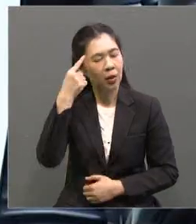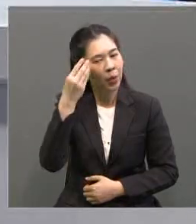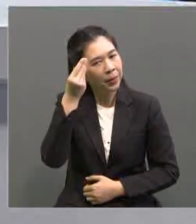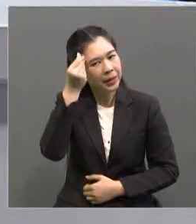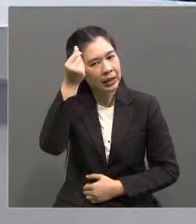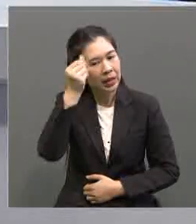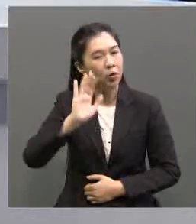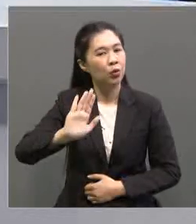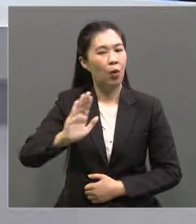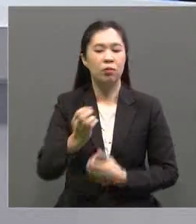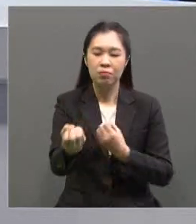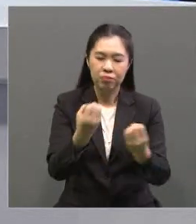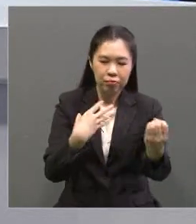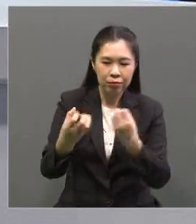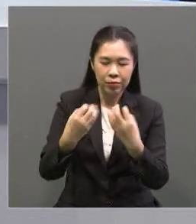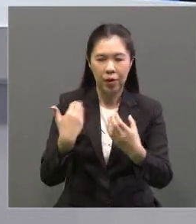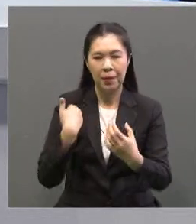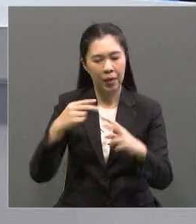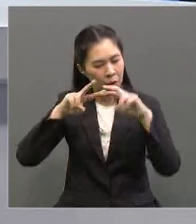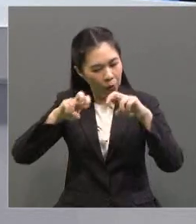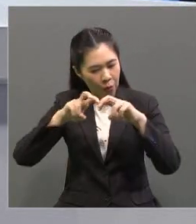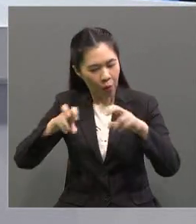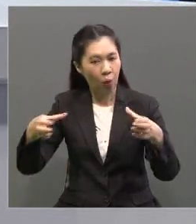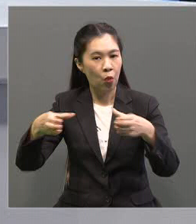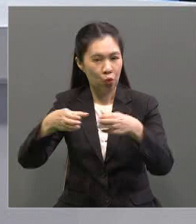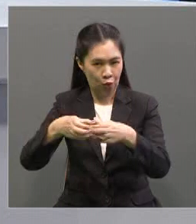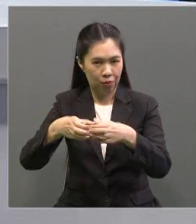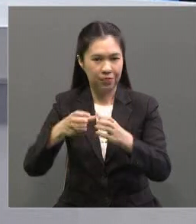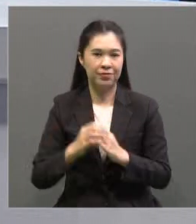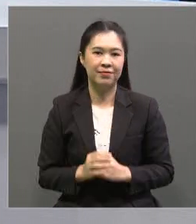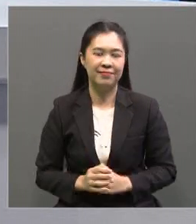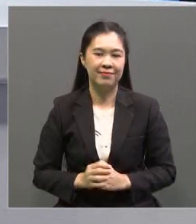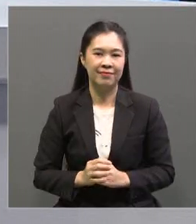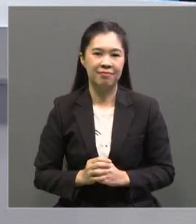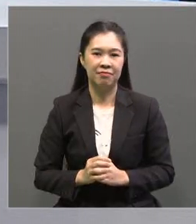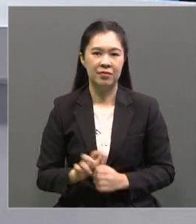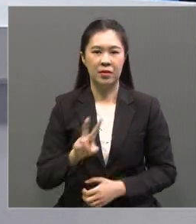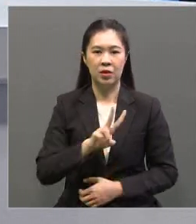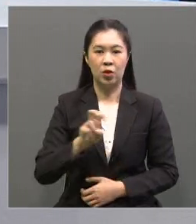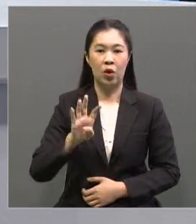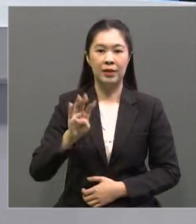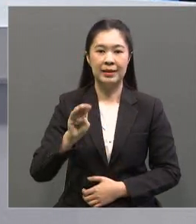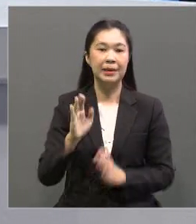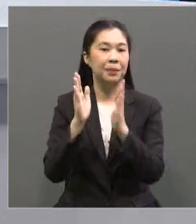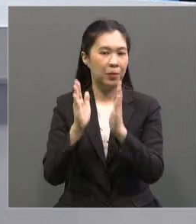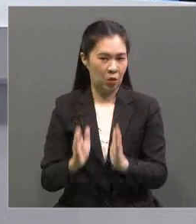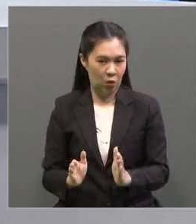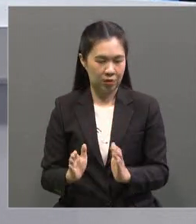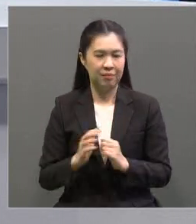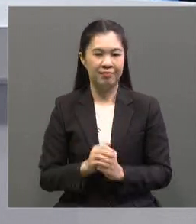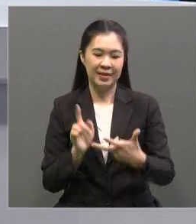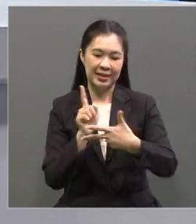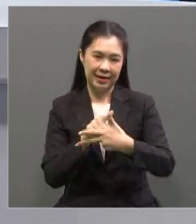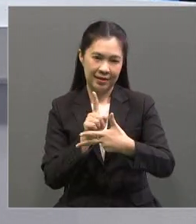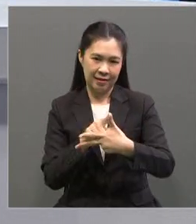าชนตัวอย่างสี่ภาคของไทยเนี่ยเขาไปสำรวจกลุ่มตัวอย่างมาทั้งหมดเนี่ยคุณผู้ชมก็คือ240คนใน3คำถาม